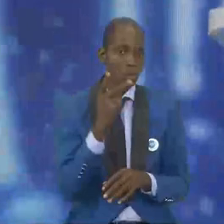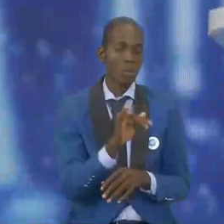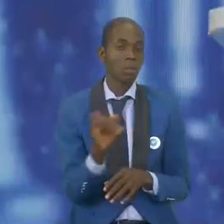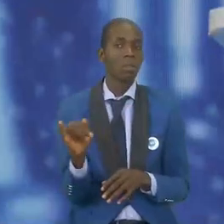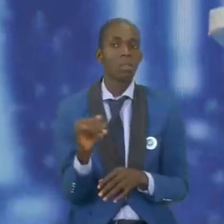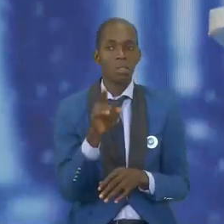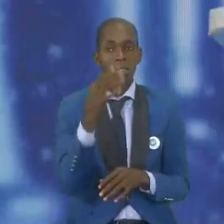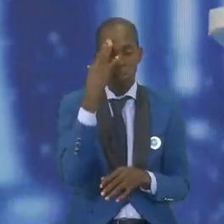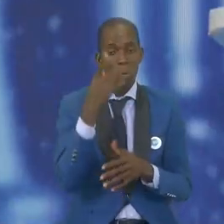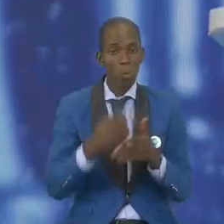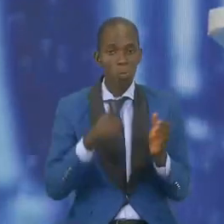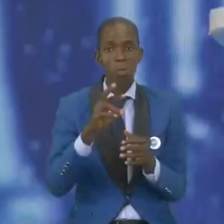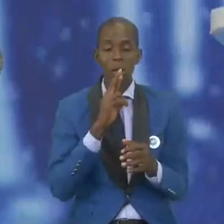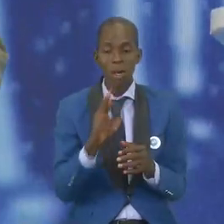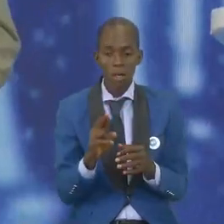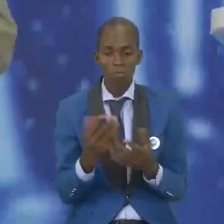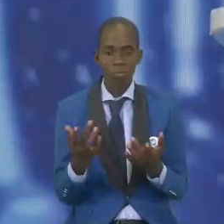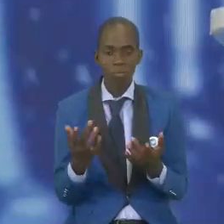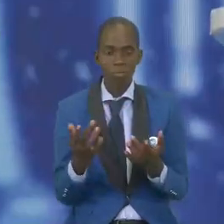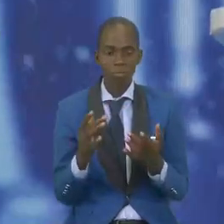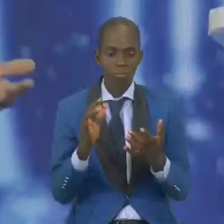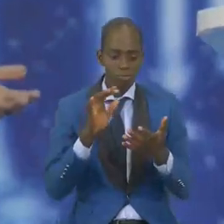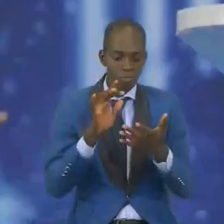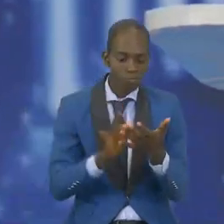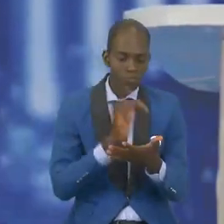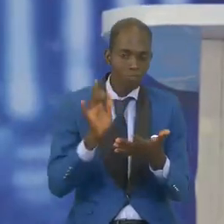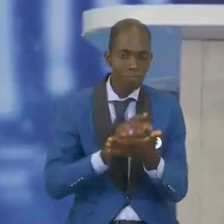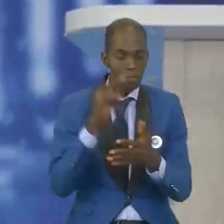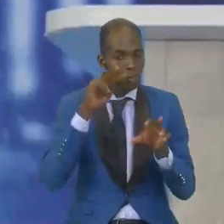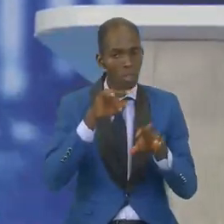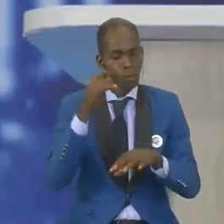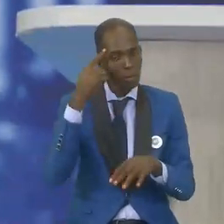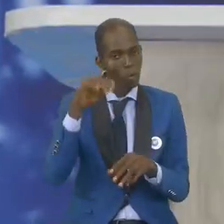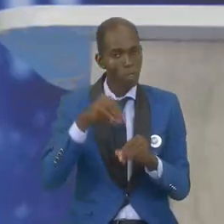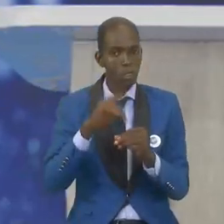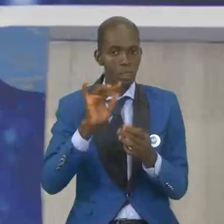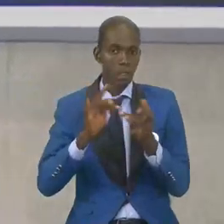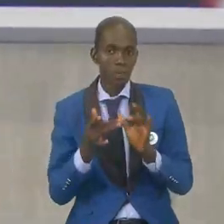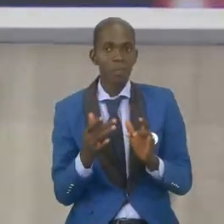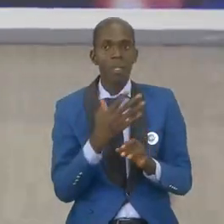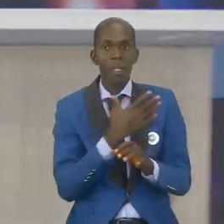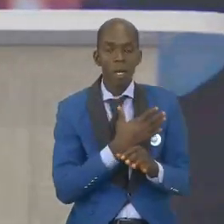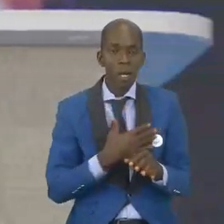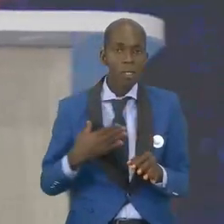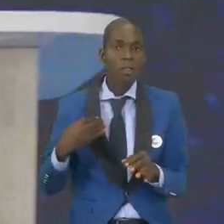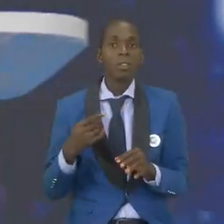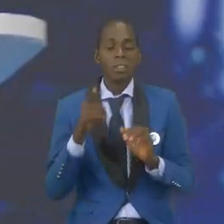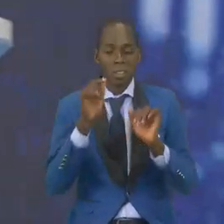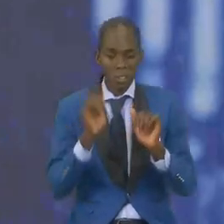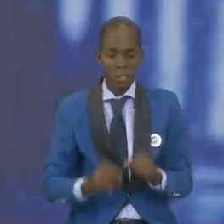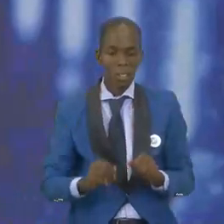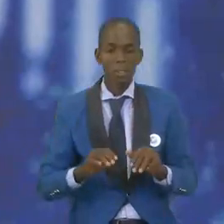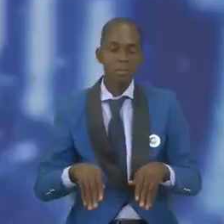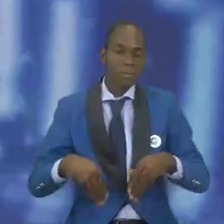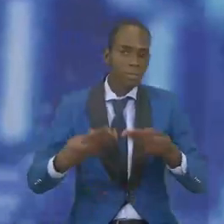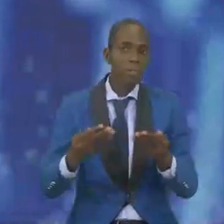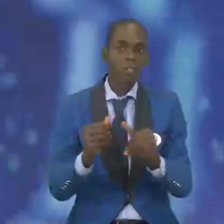contrôlent les médias sociaux, ils observent. Ils savent ce que tu regardes, ils savent ce que tu regardes.